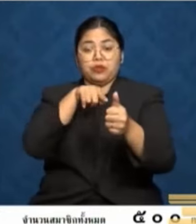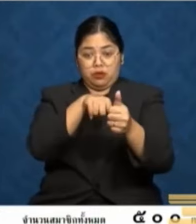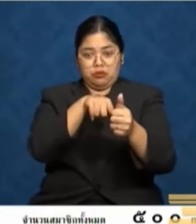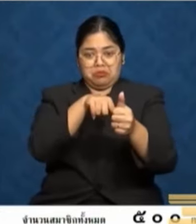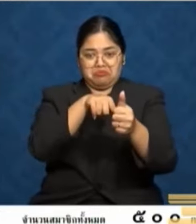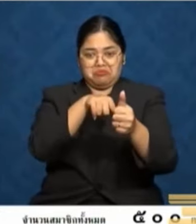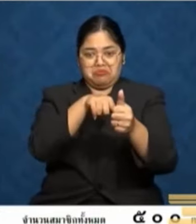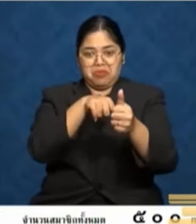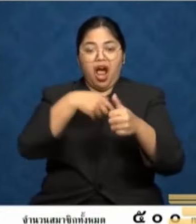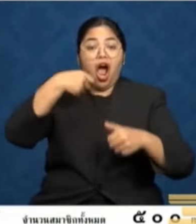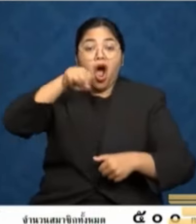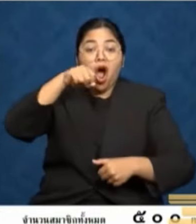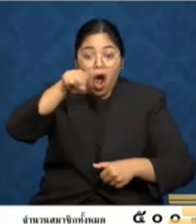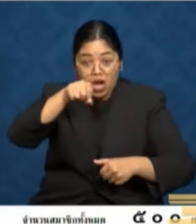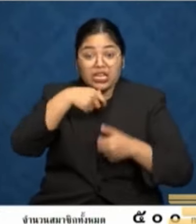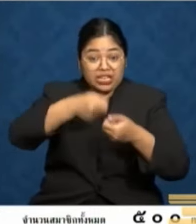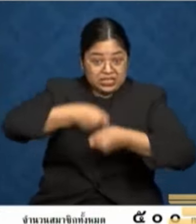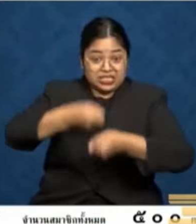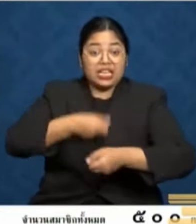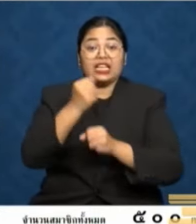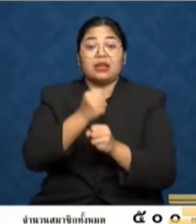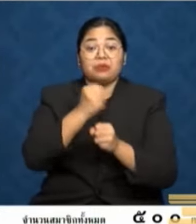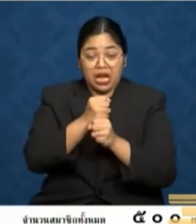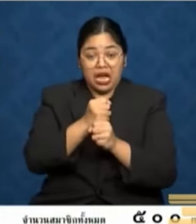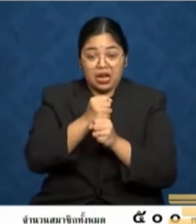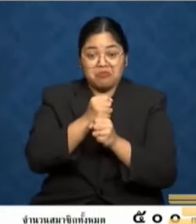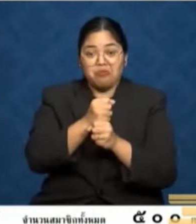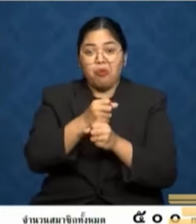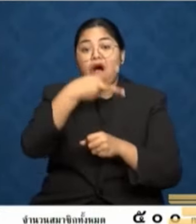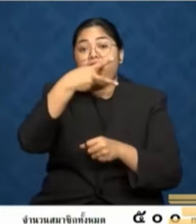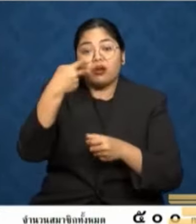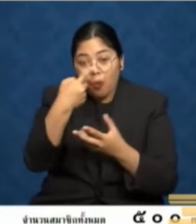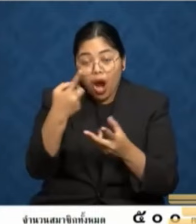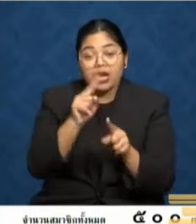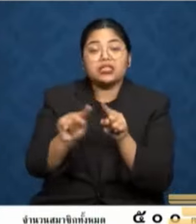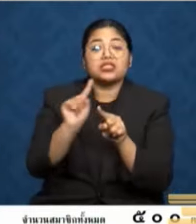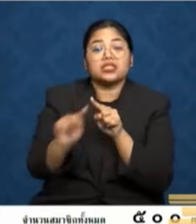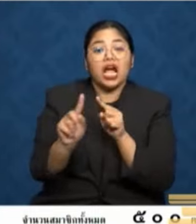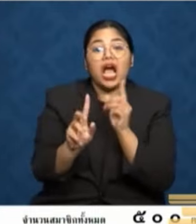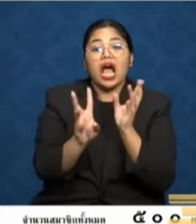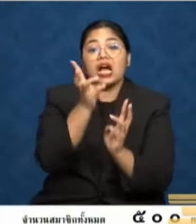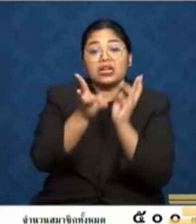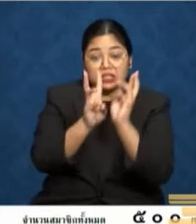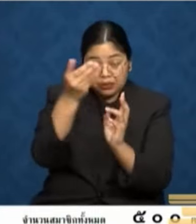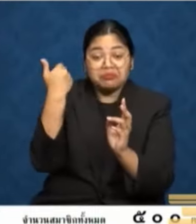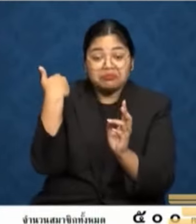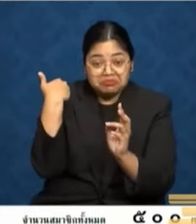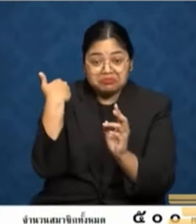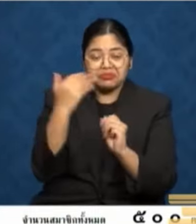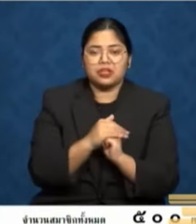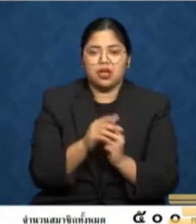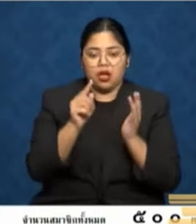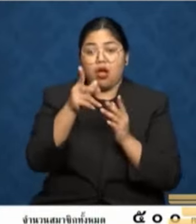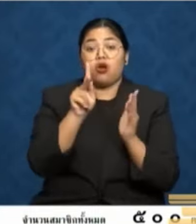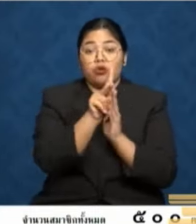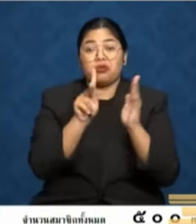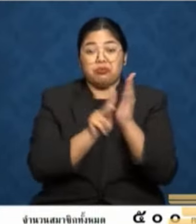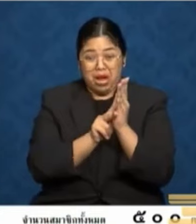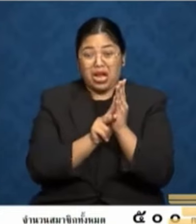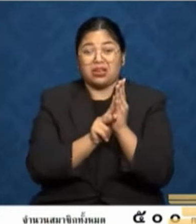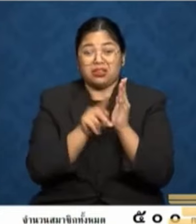ไร้อ้อยเสนอกฎหมายพระบัญญัติอ้อยน้ำตาลทรายแก้กฎหมายพระบัญญัติอ้อยน้ำตาลทรายซึ่งเป็นกฎหมายฉบับ